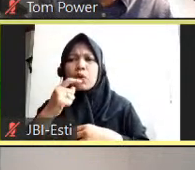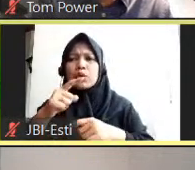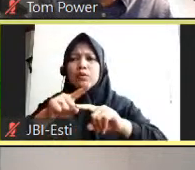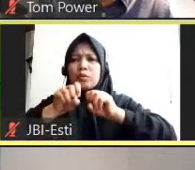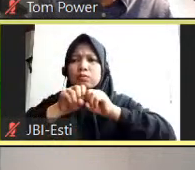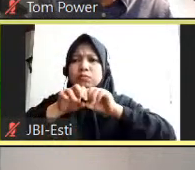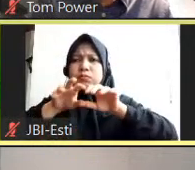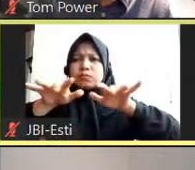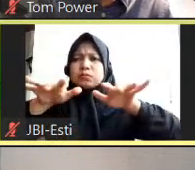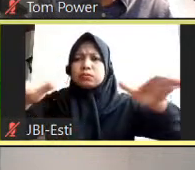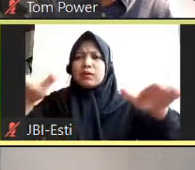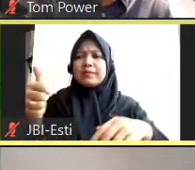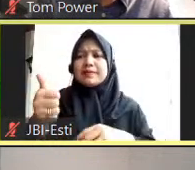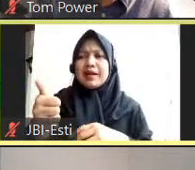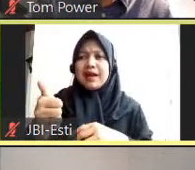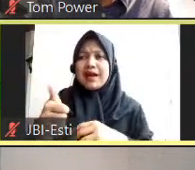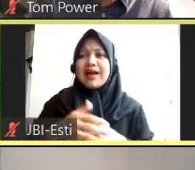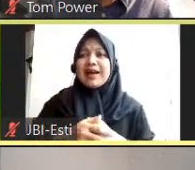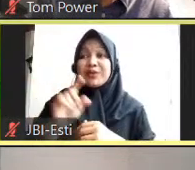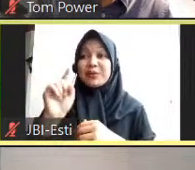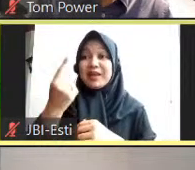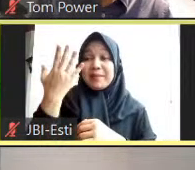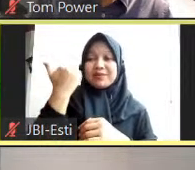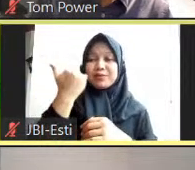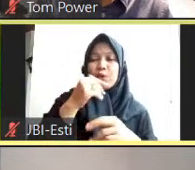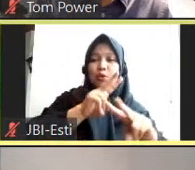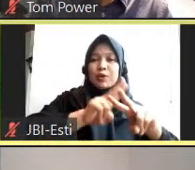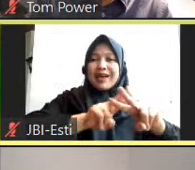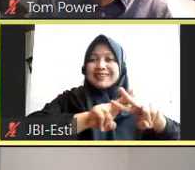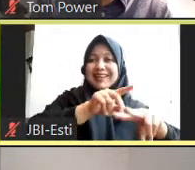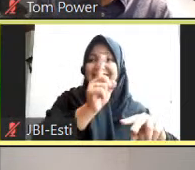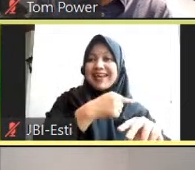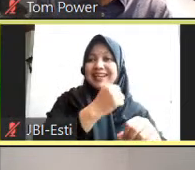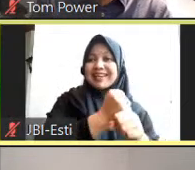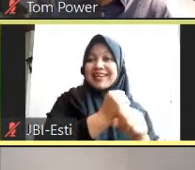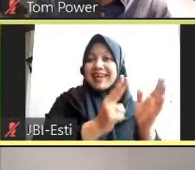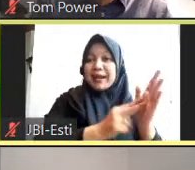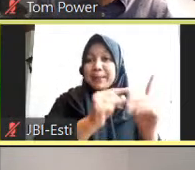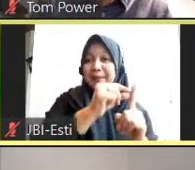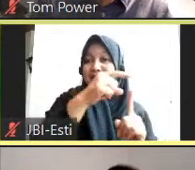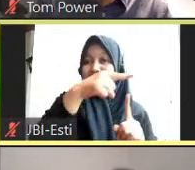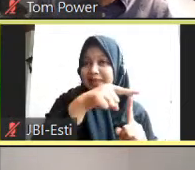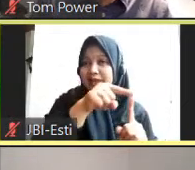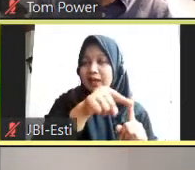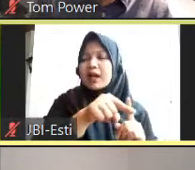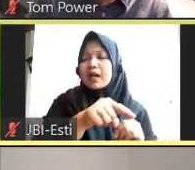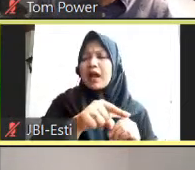didorong oleh akun BNPT, ada sejumlah anomali. Misalnya, bagaimana akun yang muncul